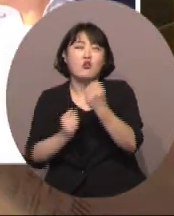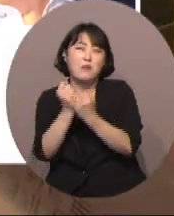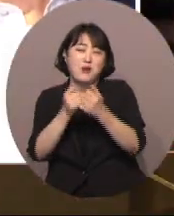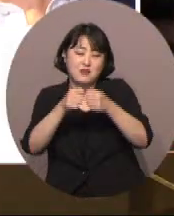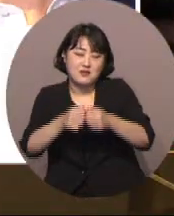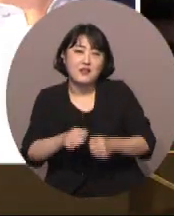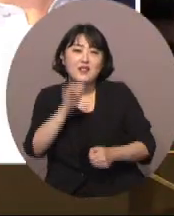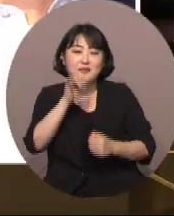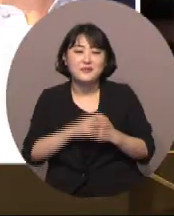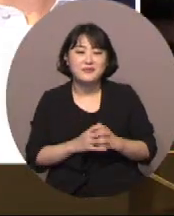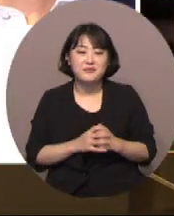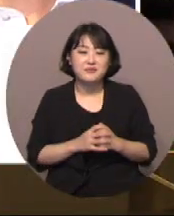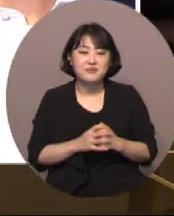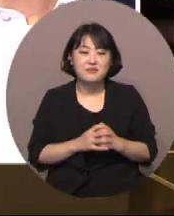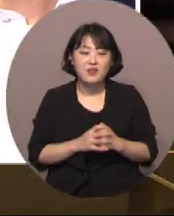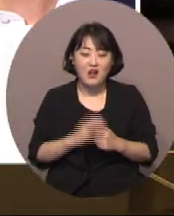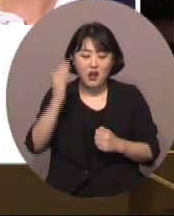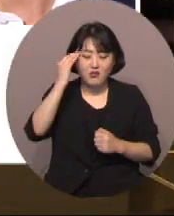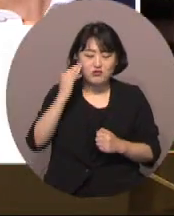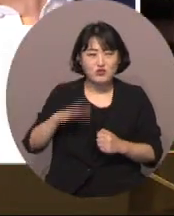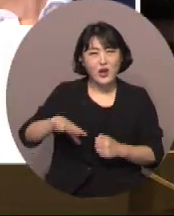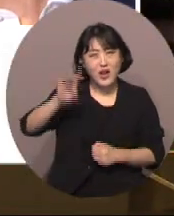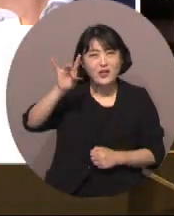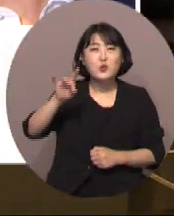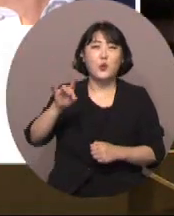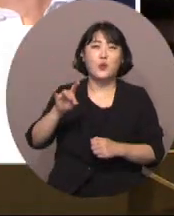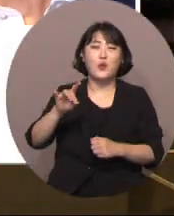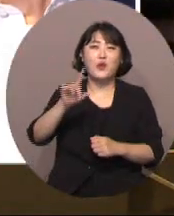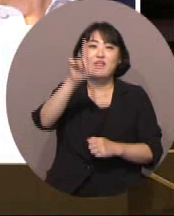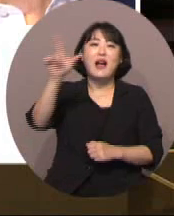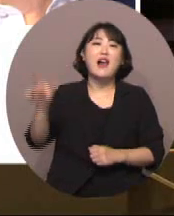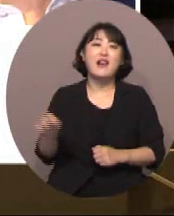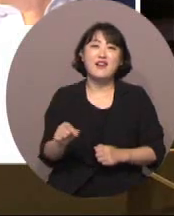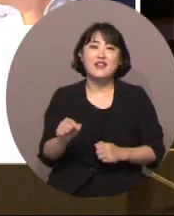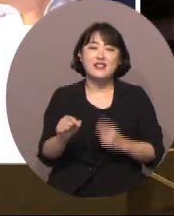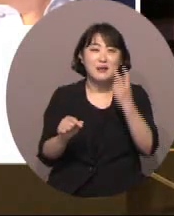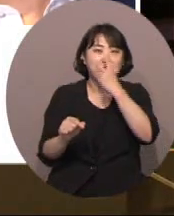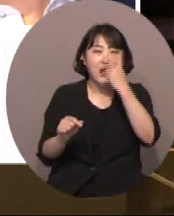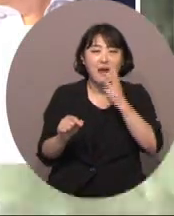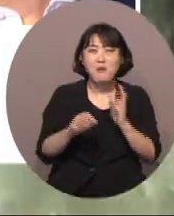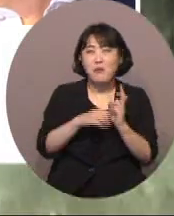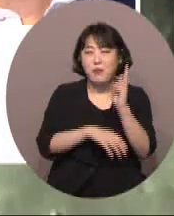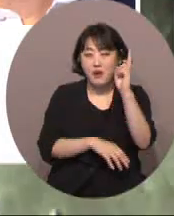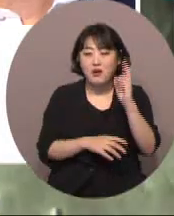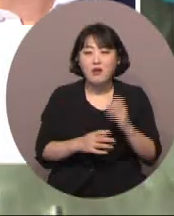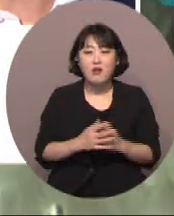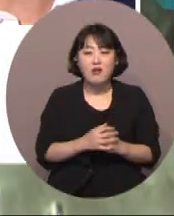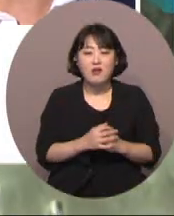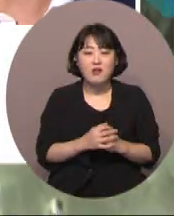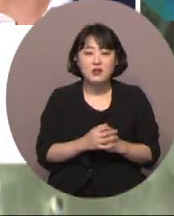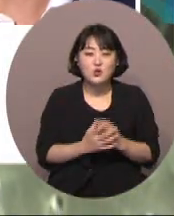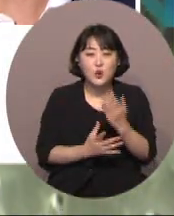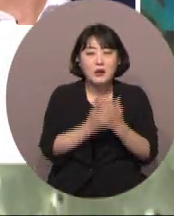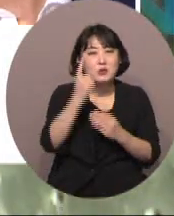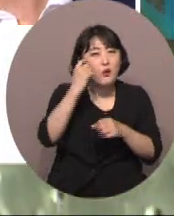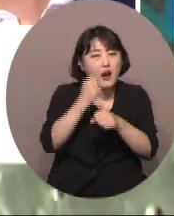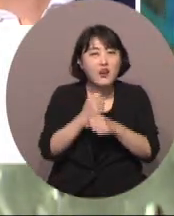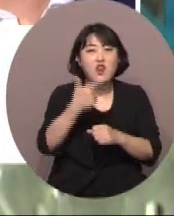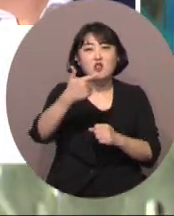달에 탐사선을 보내는 것입니다. 그렇기 때문에 그 종합적인 과학, 6가지 장비에